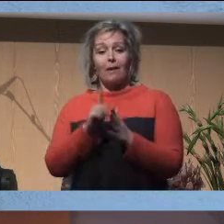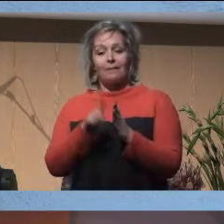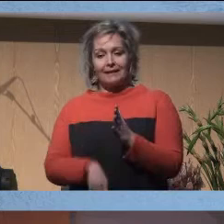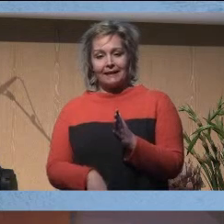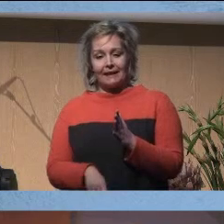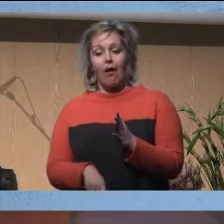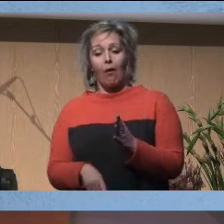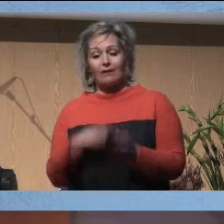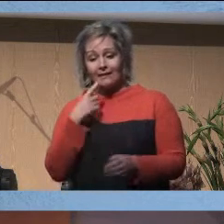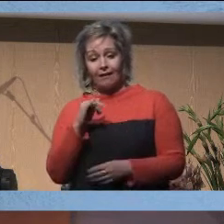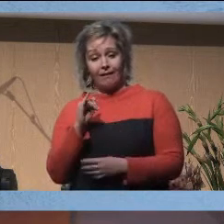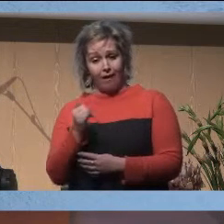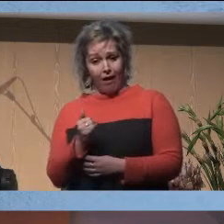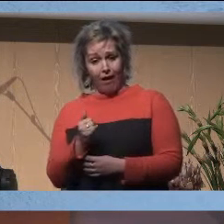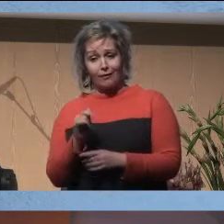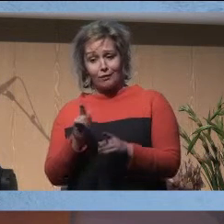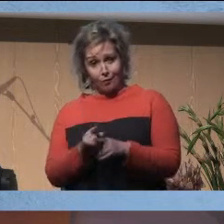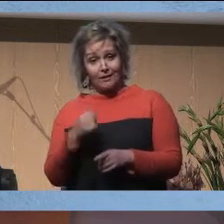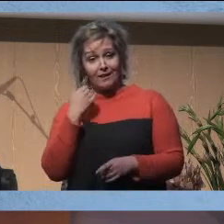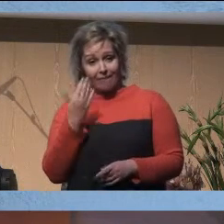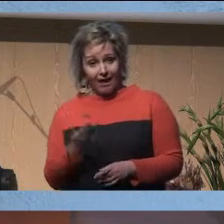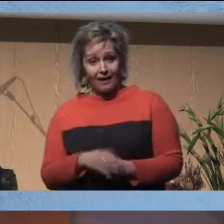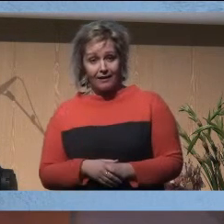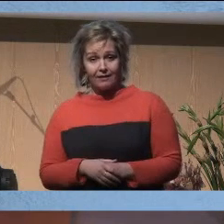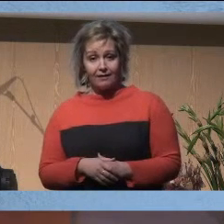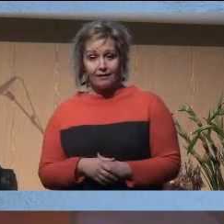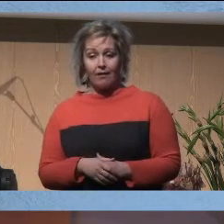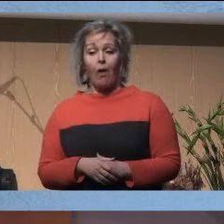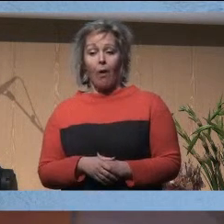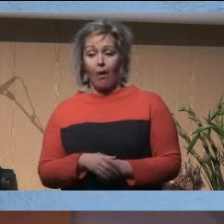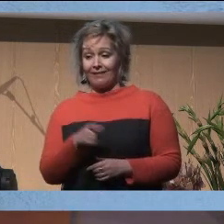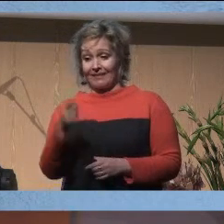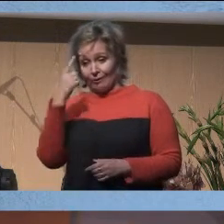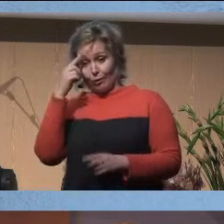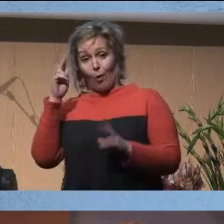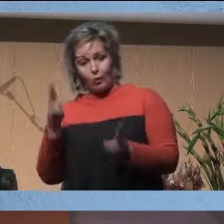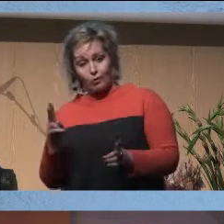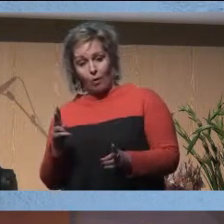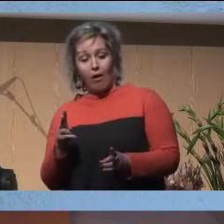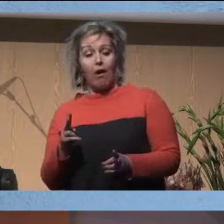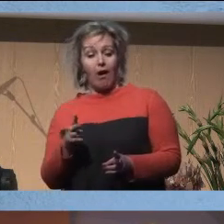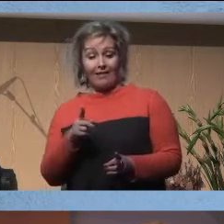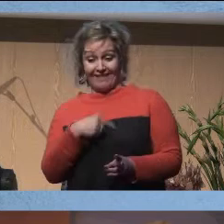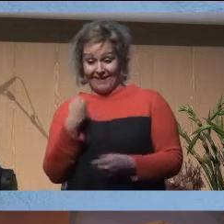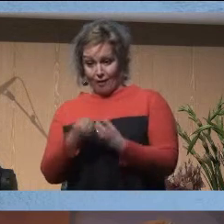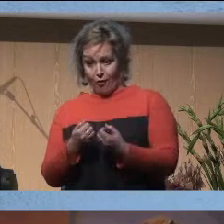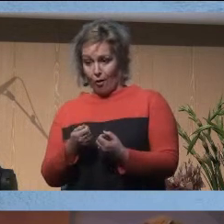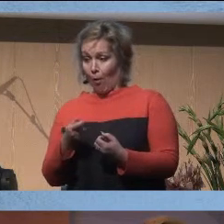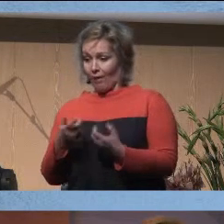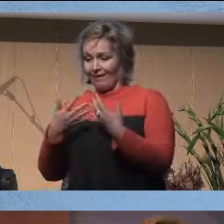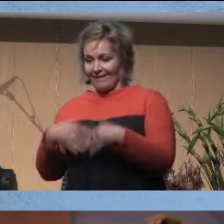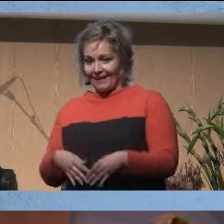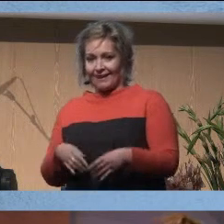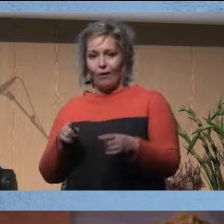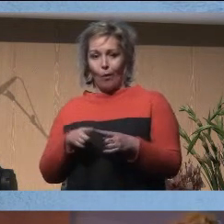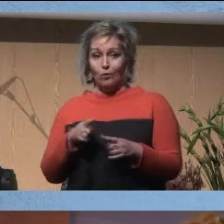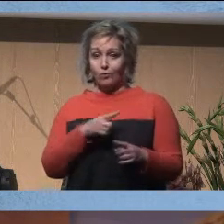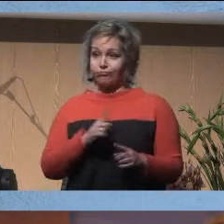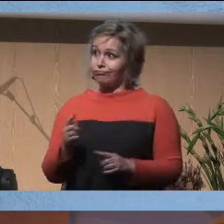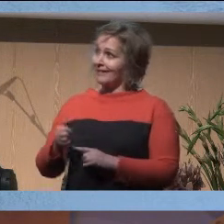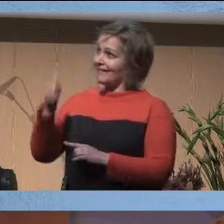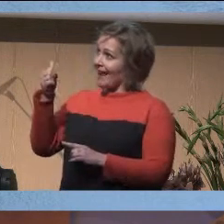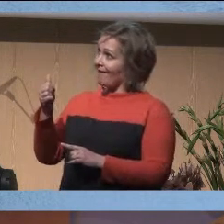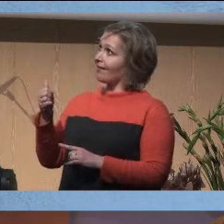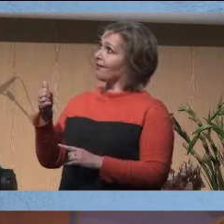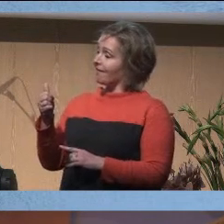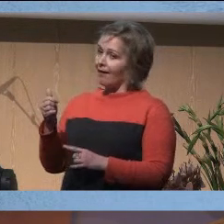så ser de, ja, det er jo sånn det skal være. Og så tror de også på at det de gjør virker. Og så går de til sjefen og